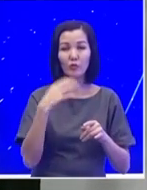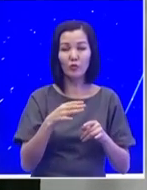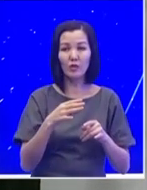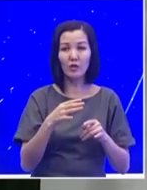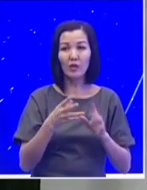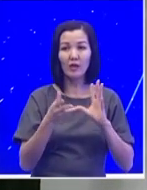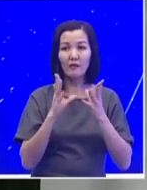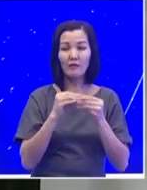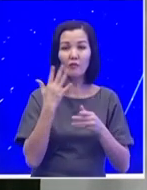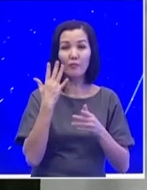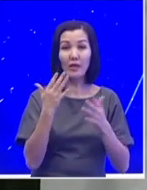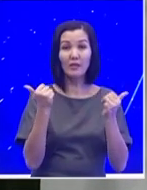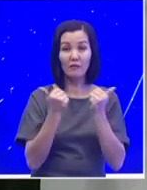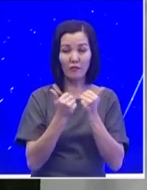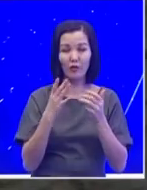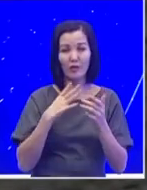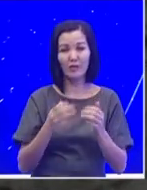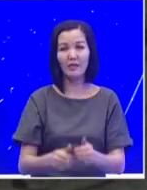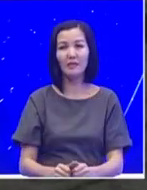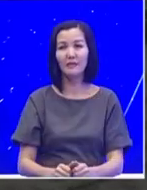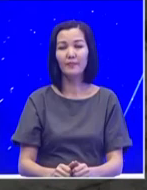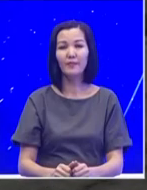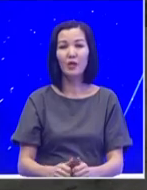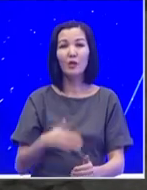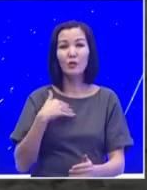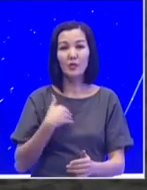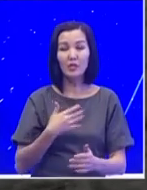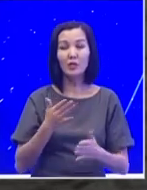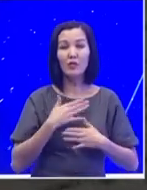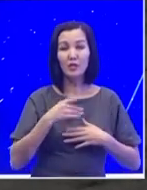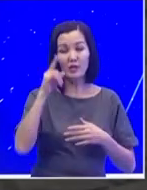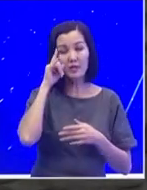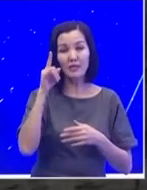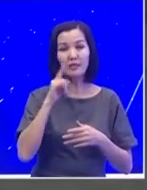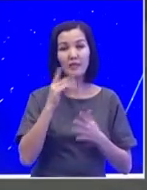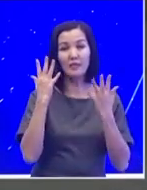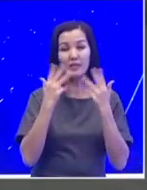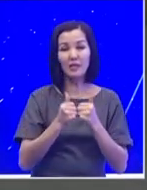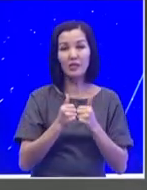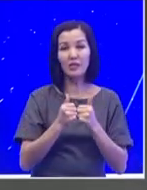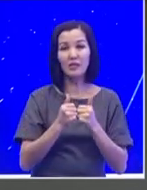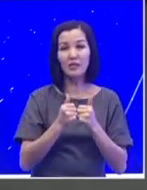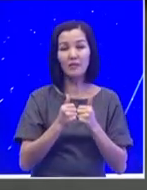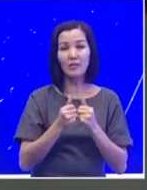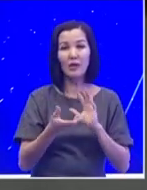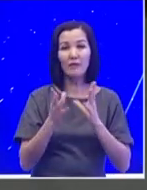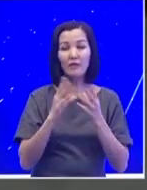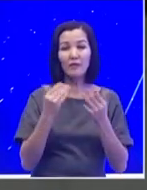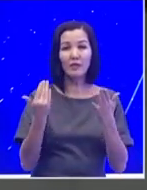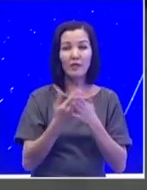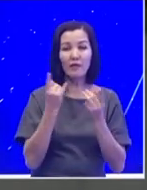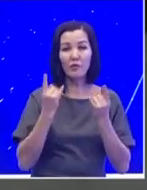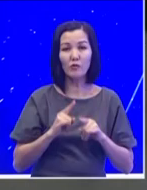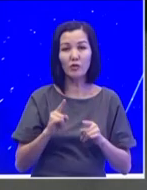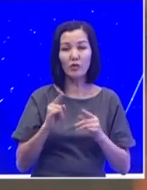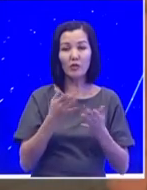числа их 5 – это двойни. К сожалению, в нашей стране какого-либо статистического учета по численности новорожденных